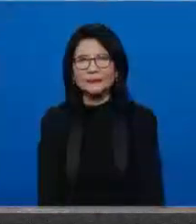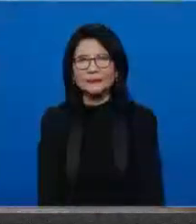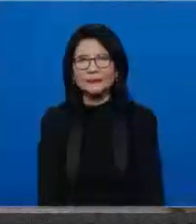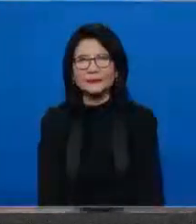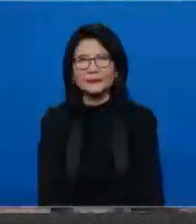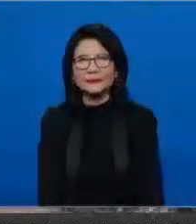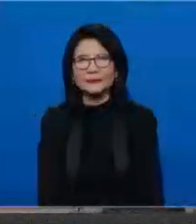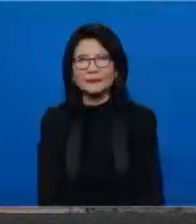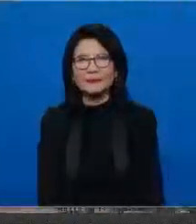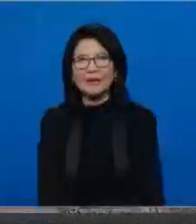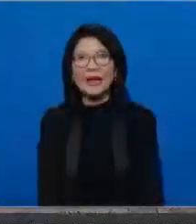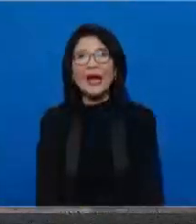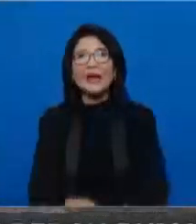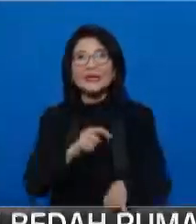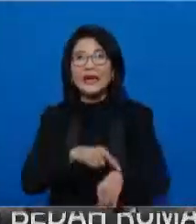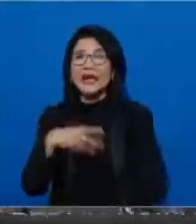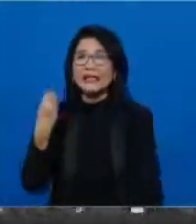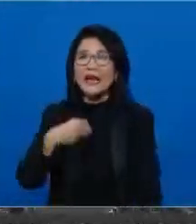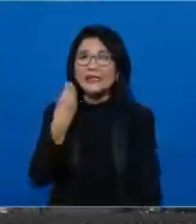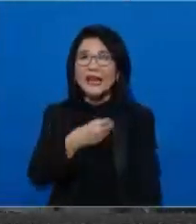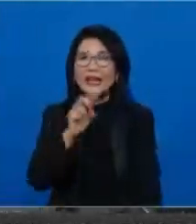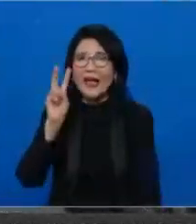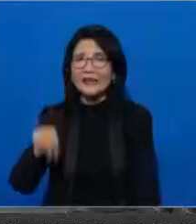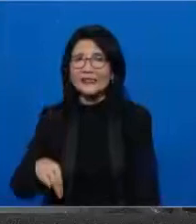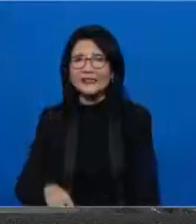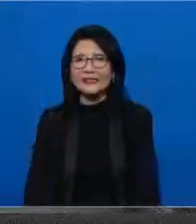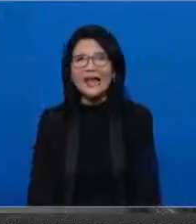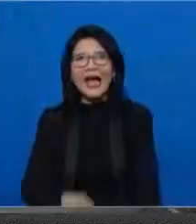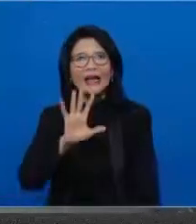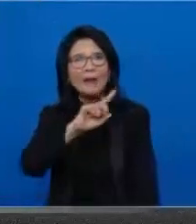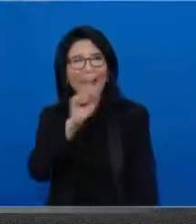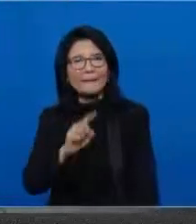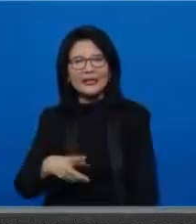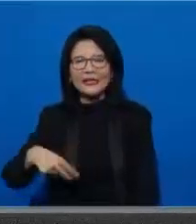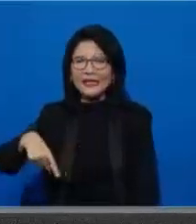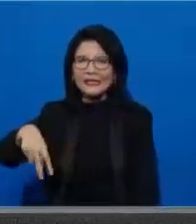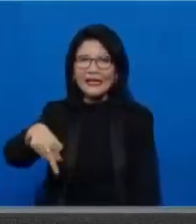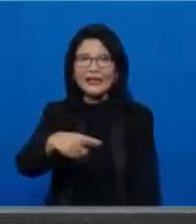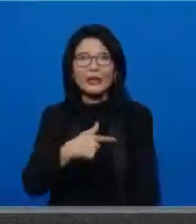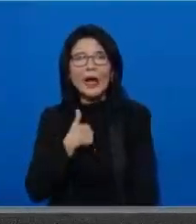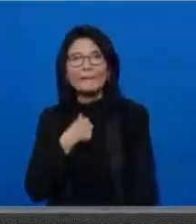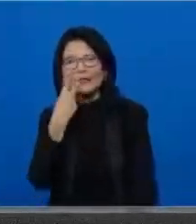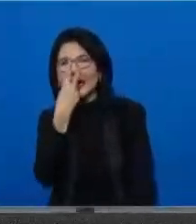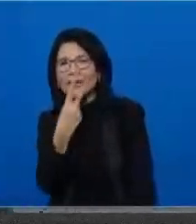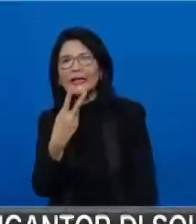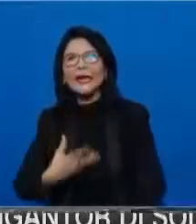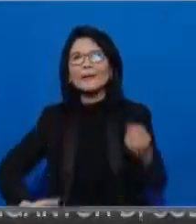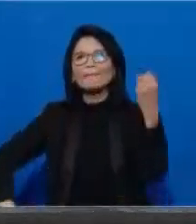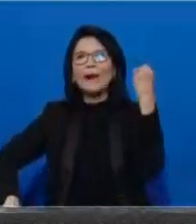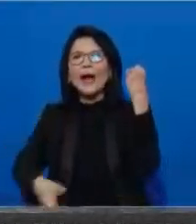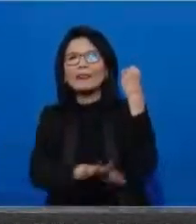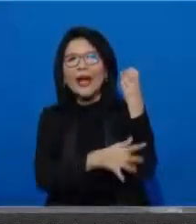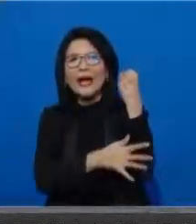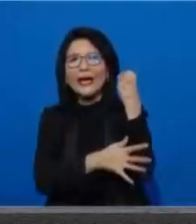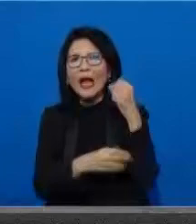Perut terisi, saatnya jalan-jalan lagi. Hanya 5 menit berjalan kaki kita bisa menemukan pantai. Ya,